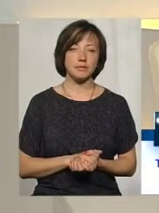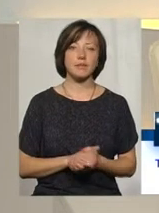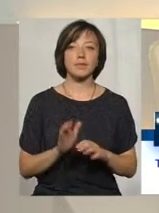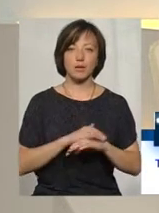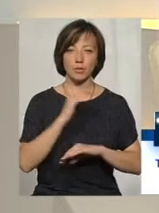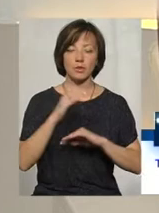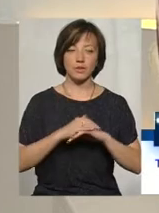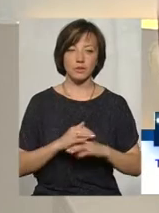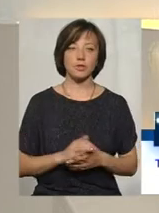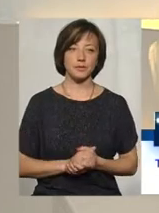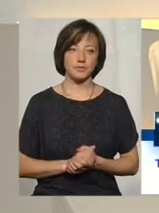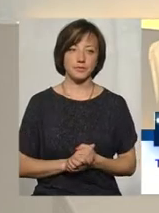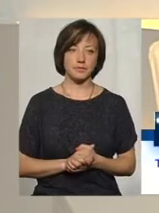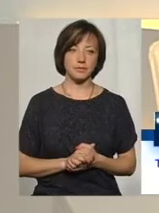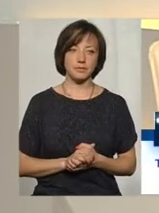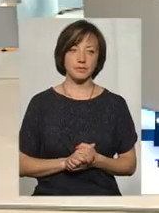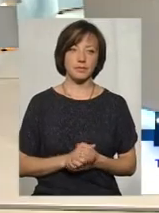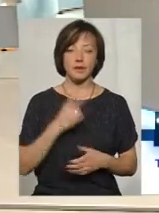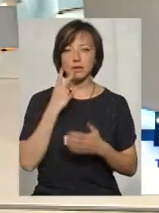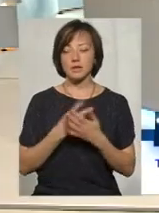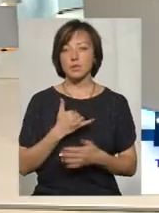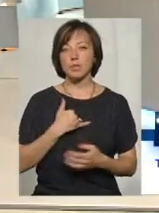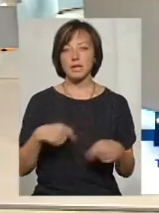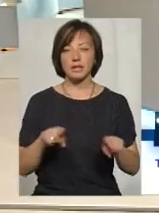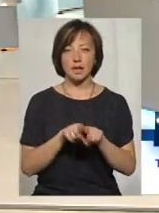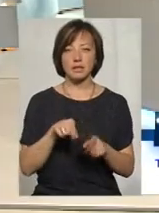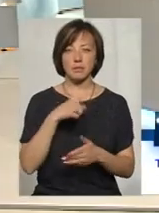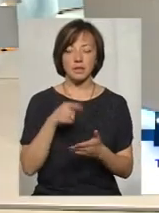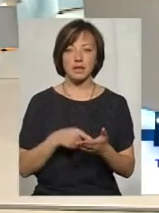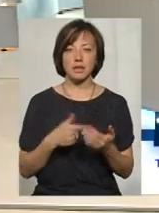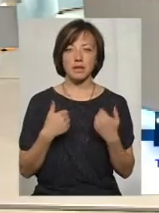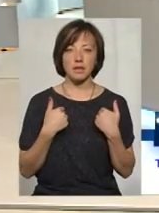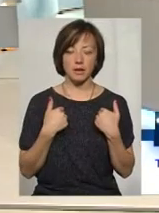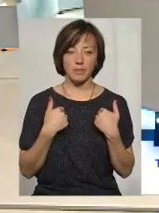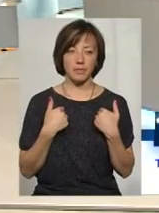Доброго вечора. Добрий вечір. Дивіться, в мене таке запитання. Я його якби